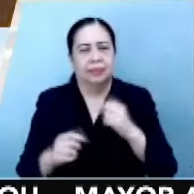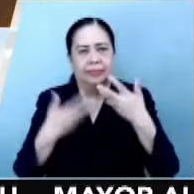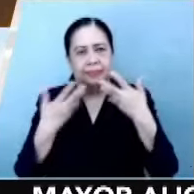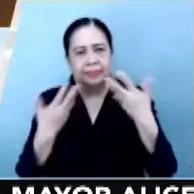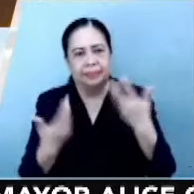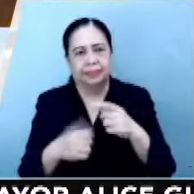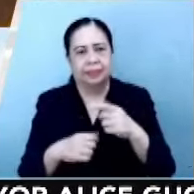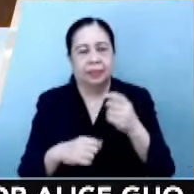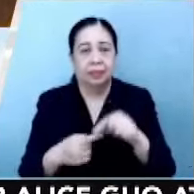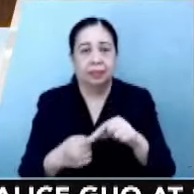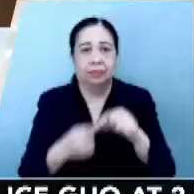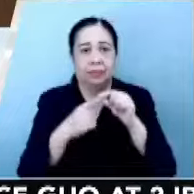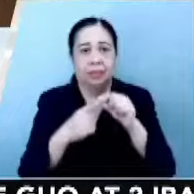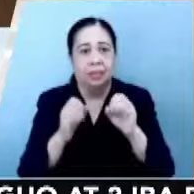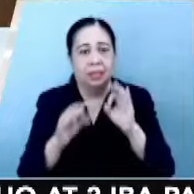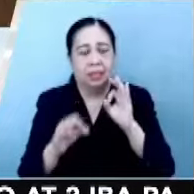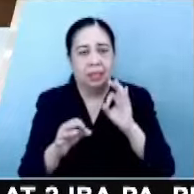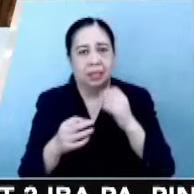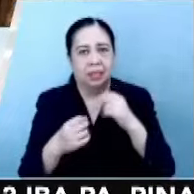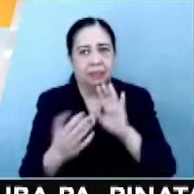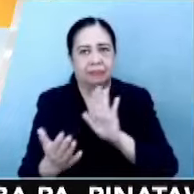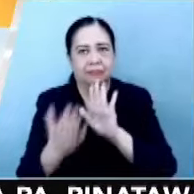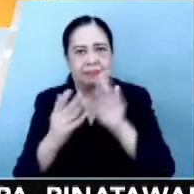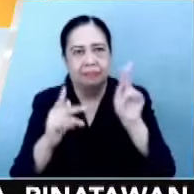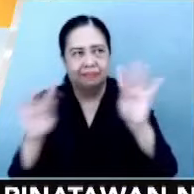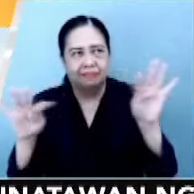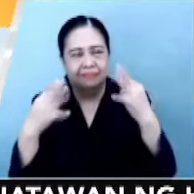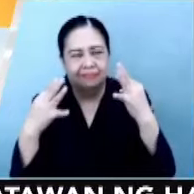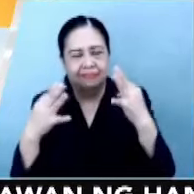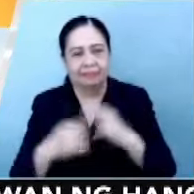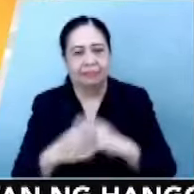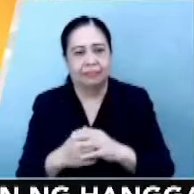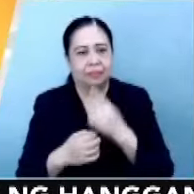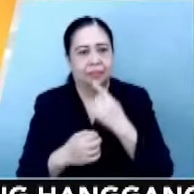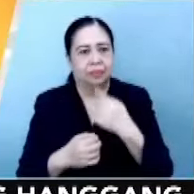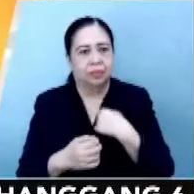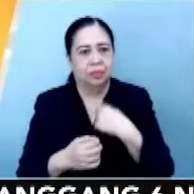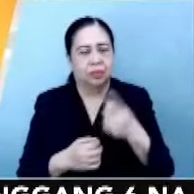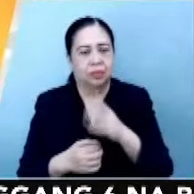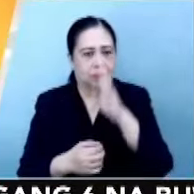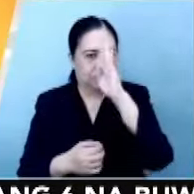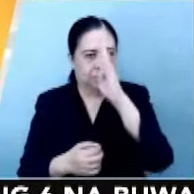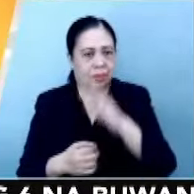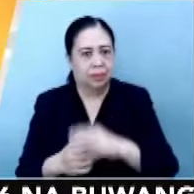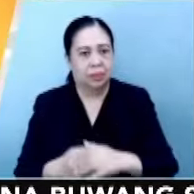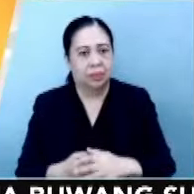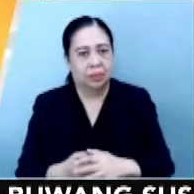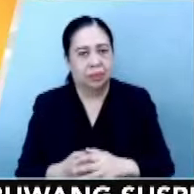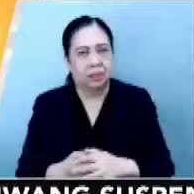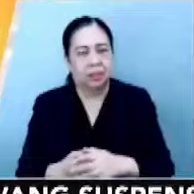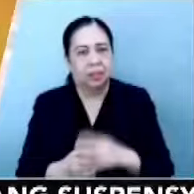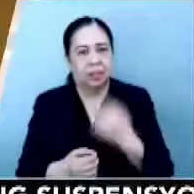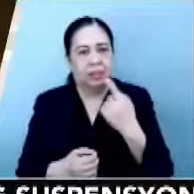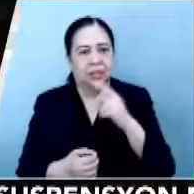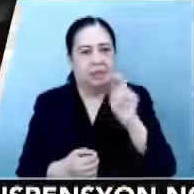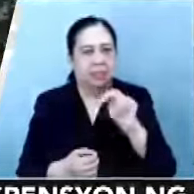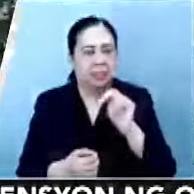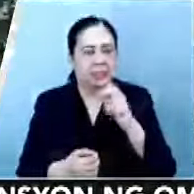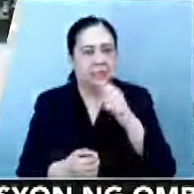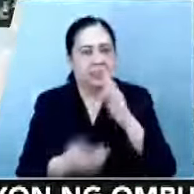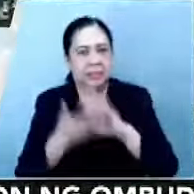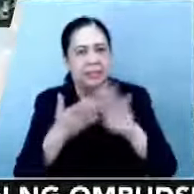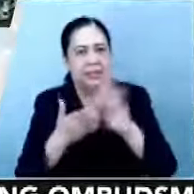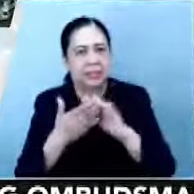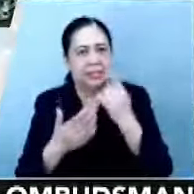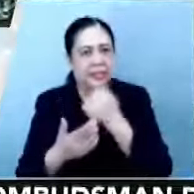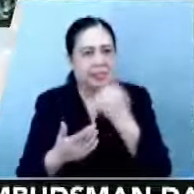na kapag humaharap sa mga tao. Sinabihan din talaga akong dentist talaga dati na puskisa o kailangan ko ng palinis ng ngipin. Ayon